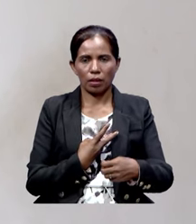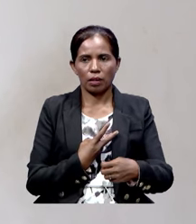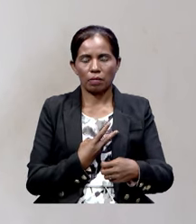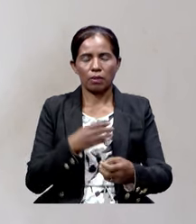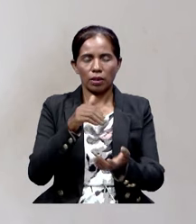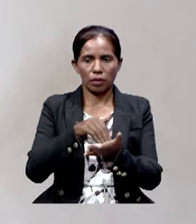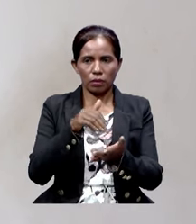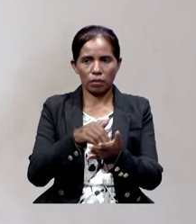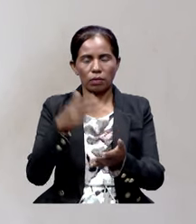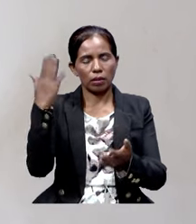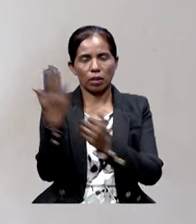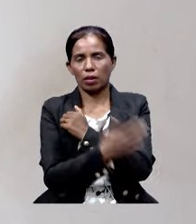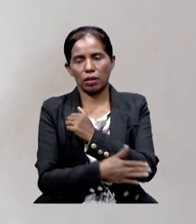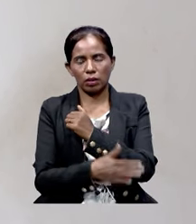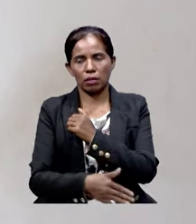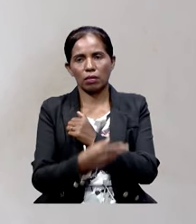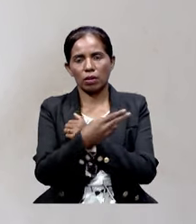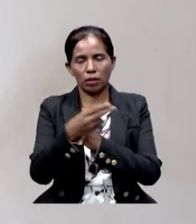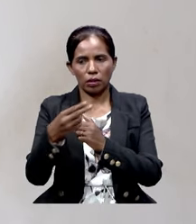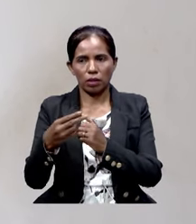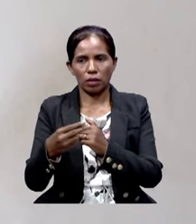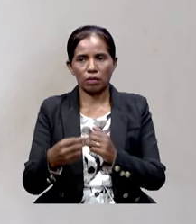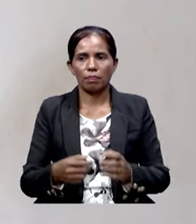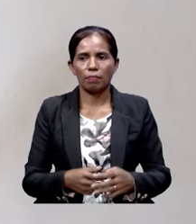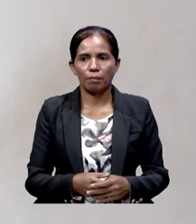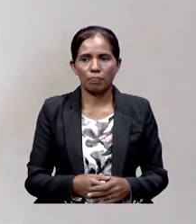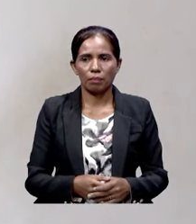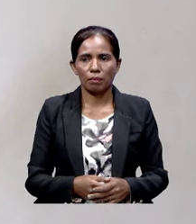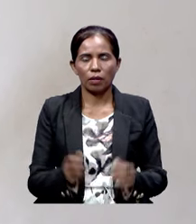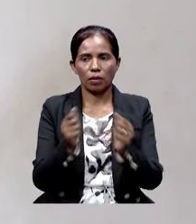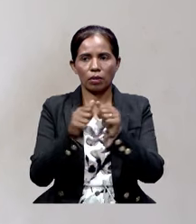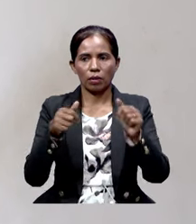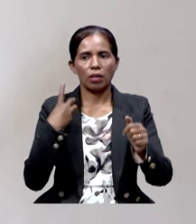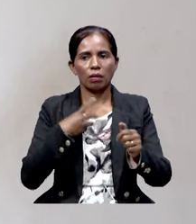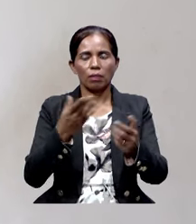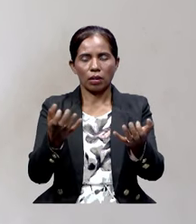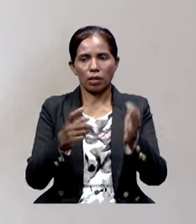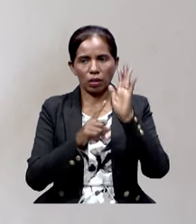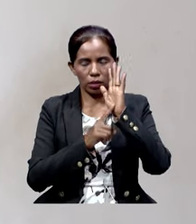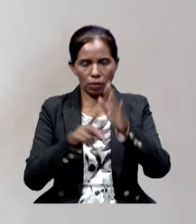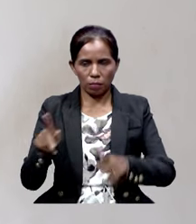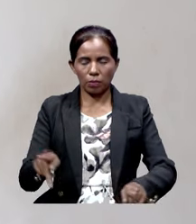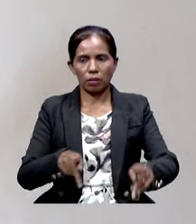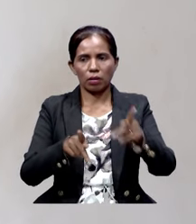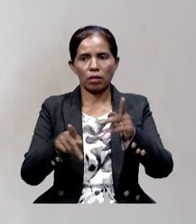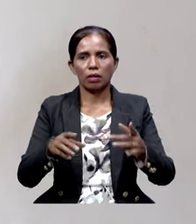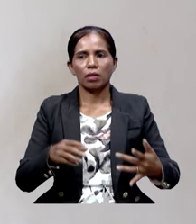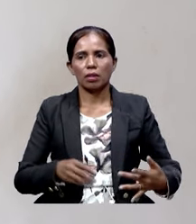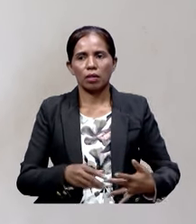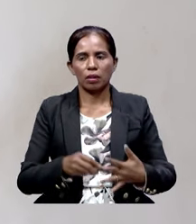studu nebe mak daudau ne ami frekuente hala. Ho idene mak kami hakara khato hela ba publiku katak liliu ba